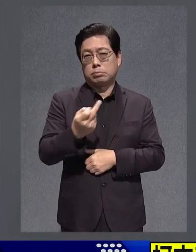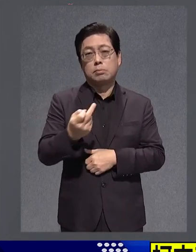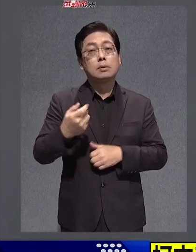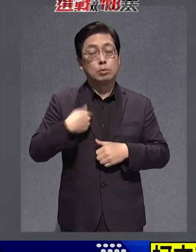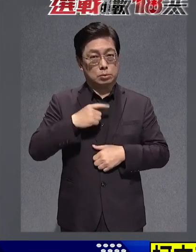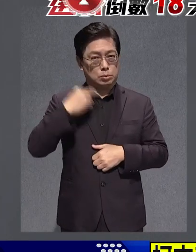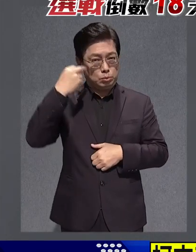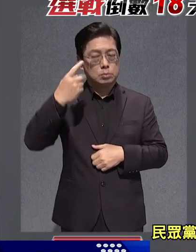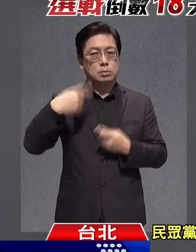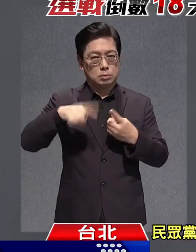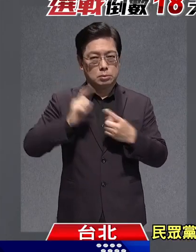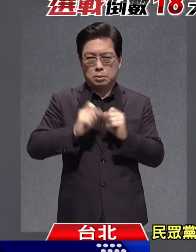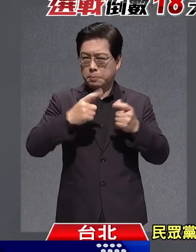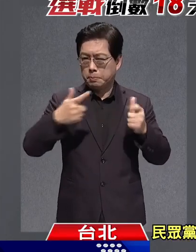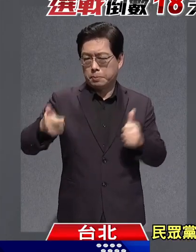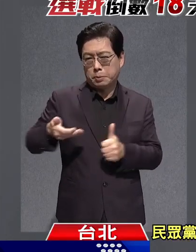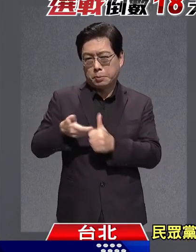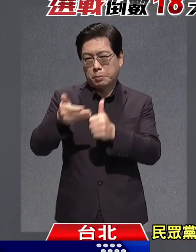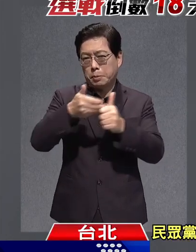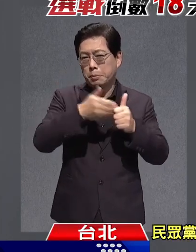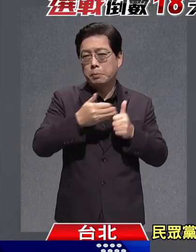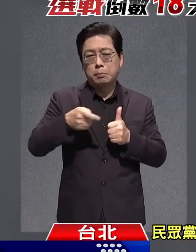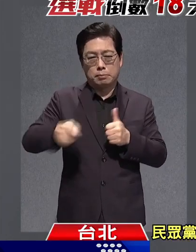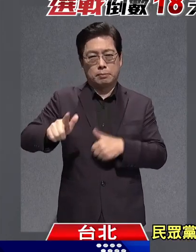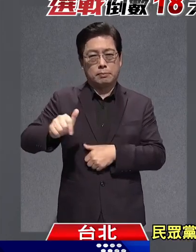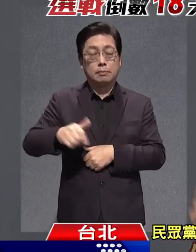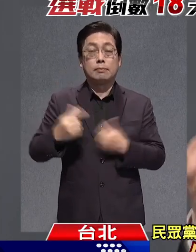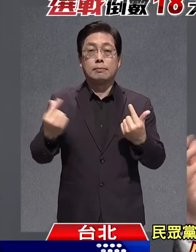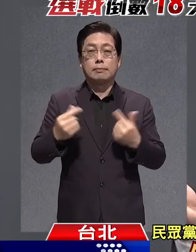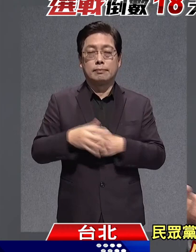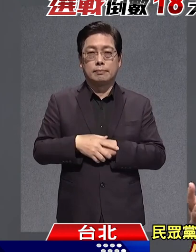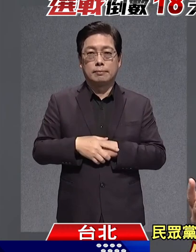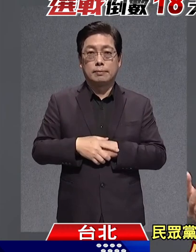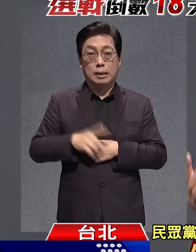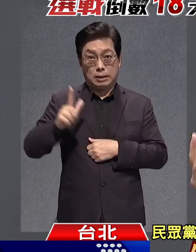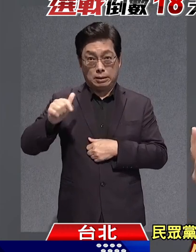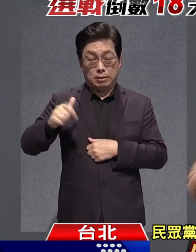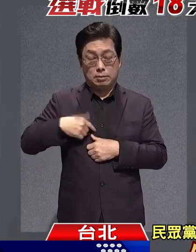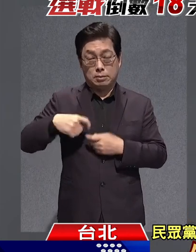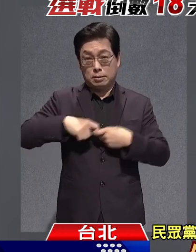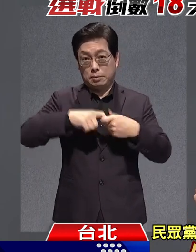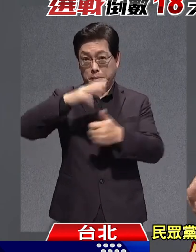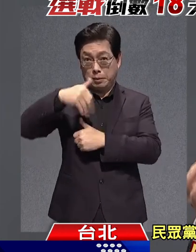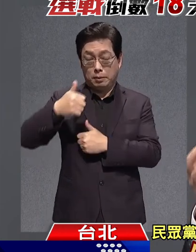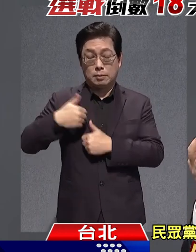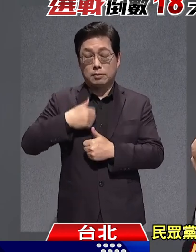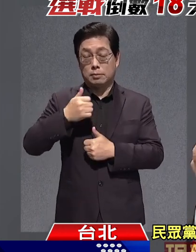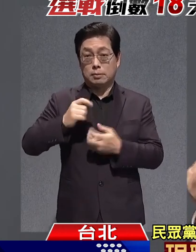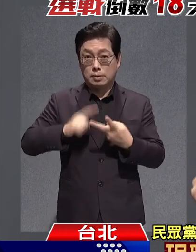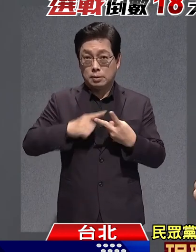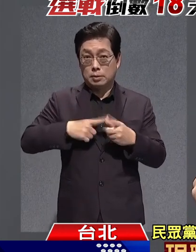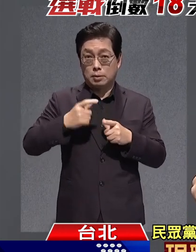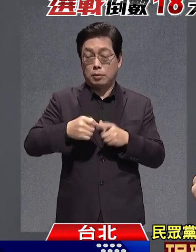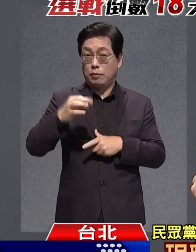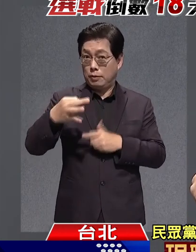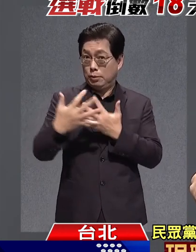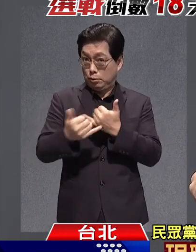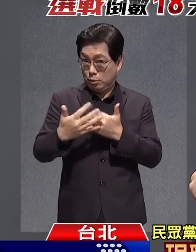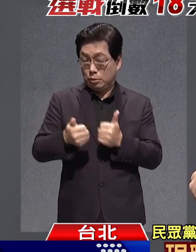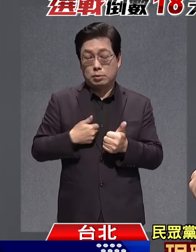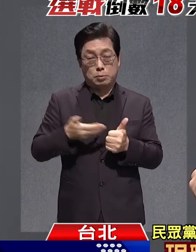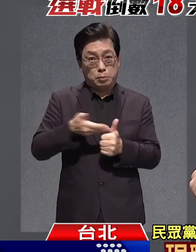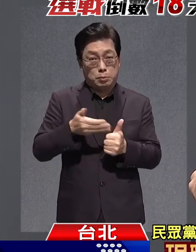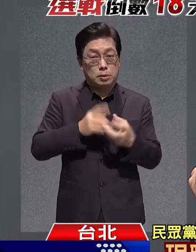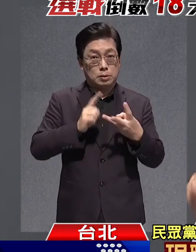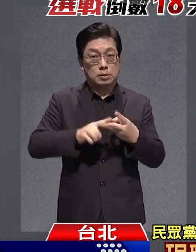柯文哲主张多元管道培育双语师资，包括教师联合增审、公卫生的培育、现行现职